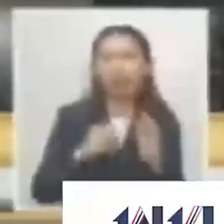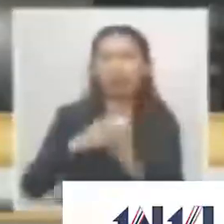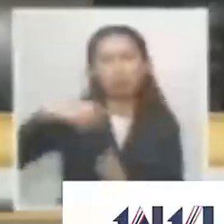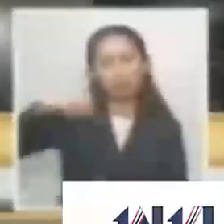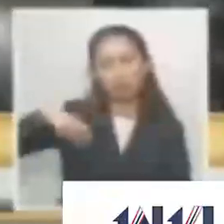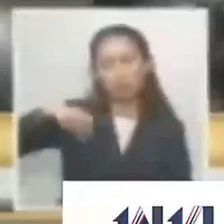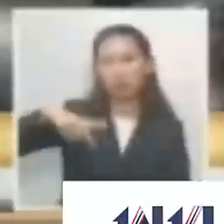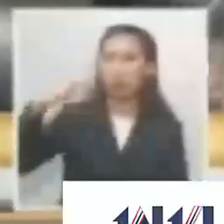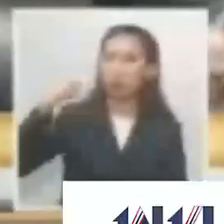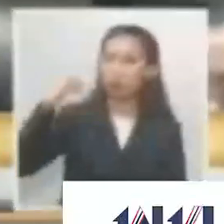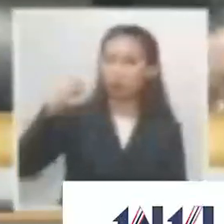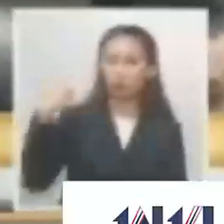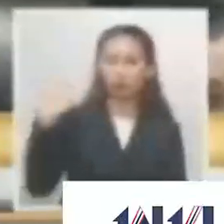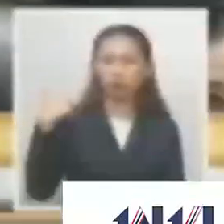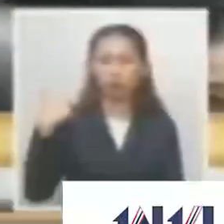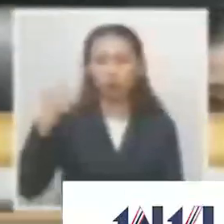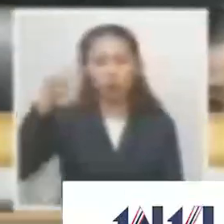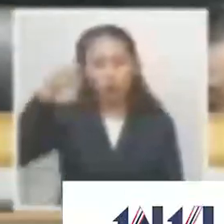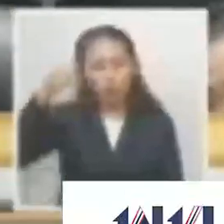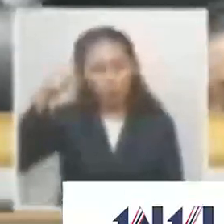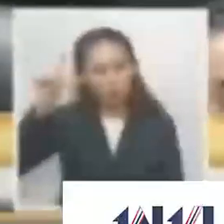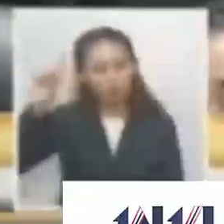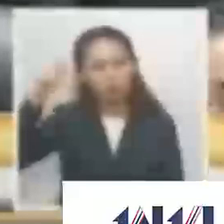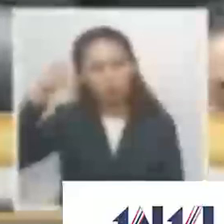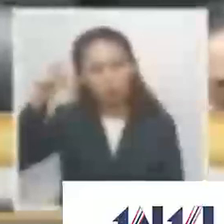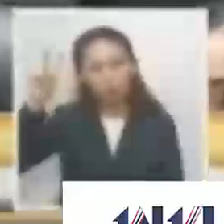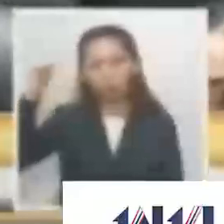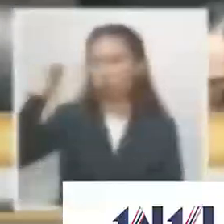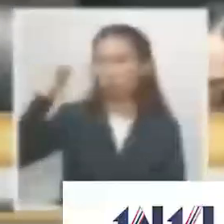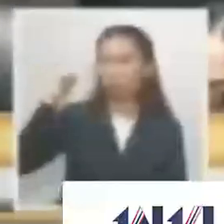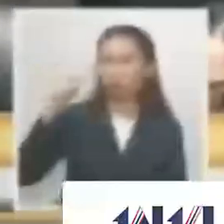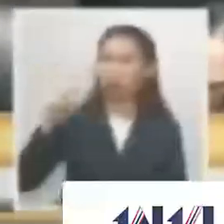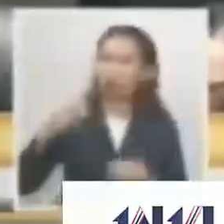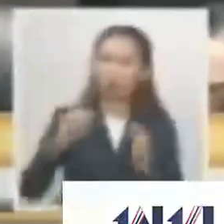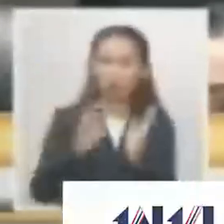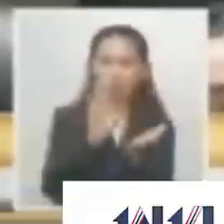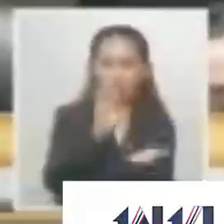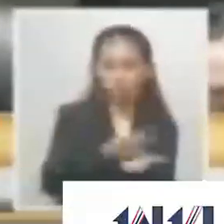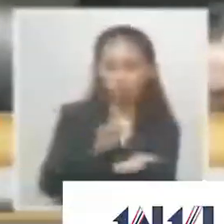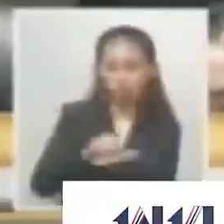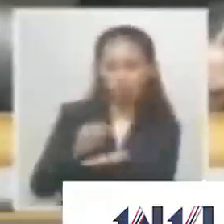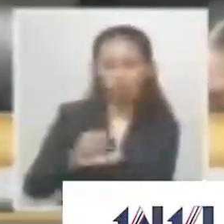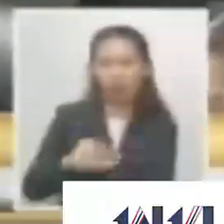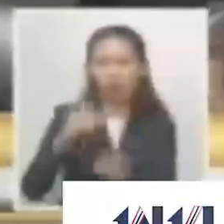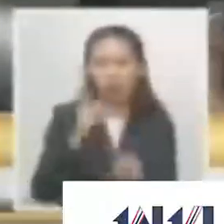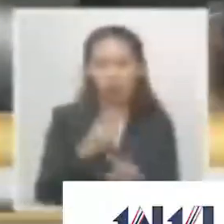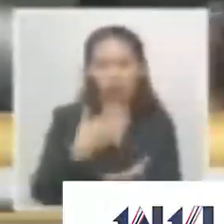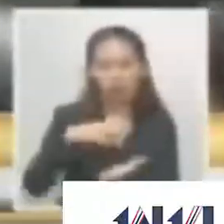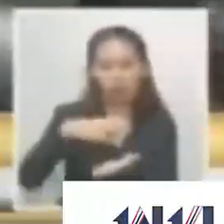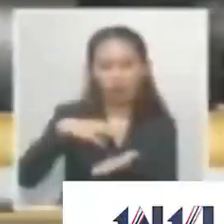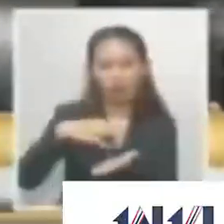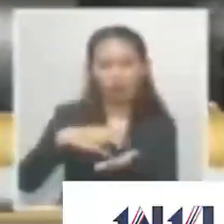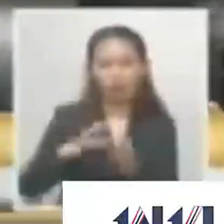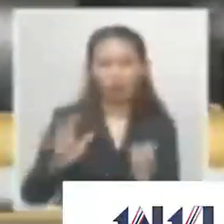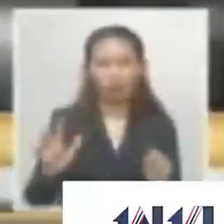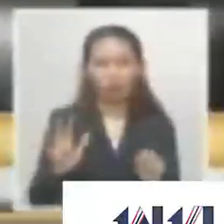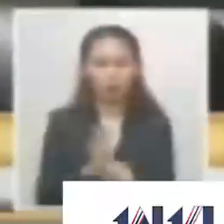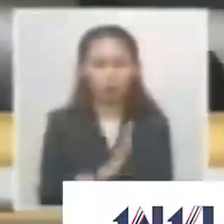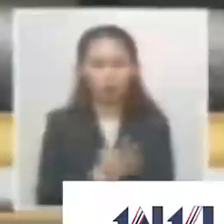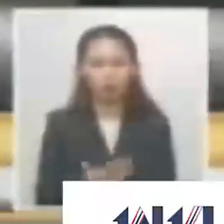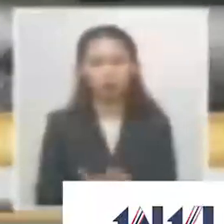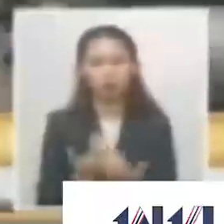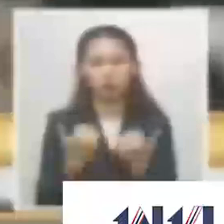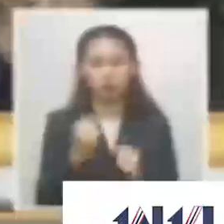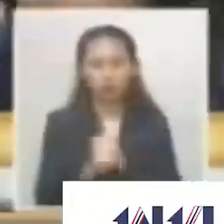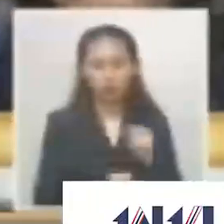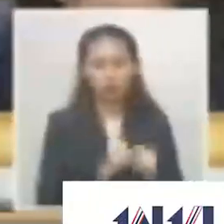ะครับแล้ว2วันนี้เราก็ใช้ข้อมูลเยอะมากบนกระดานนะครับประชาชนทราบดีว่าวันนี้เราตั้งประมาณการรายรับที่ 3.2 ล้านล้าน